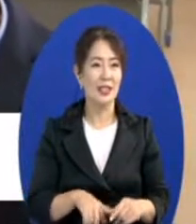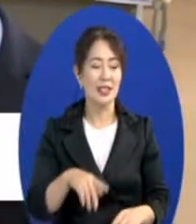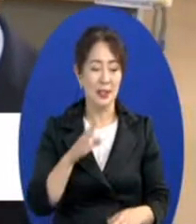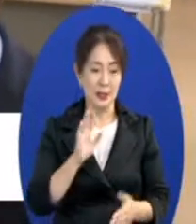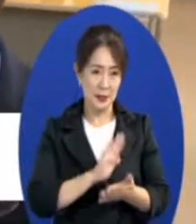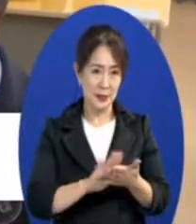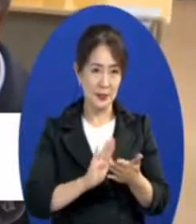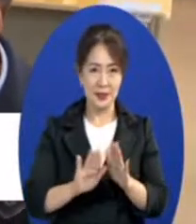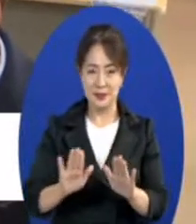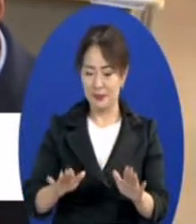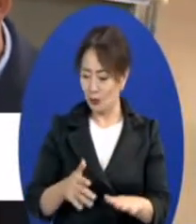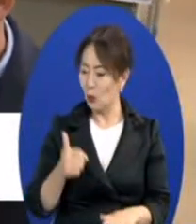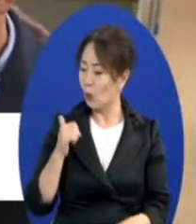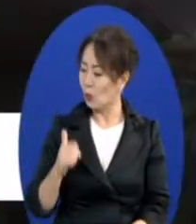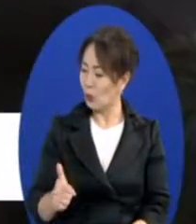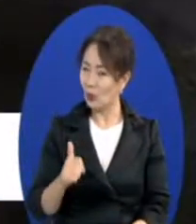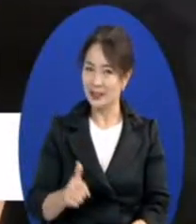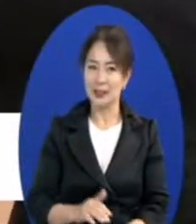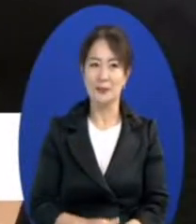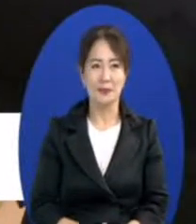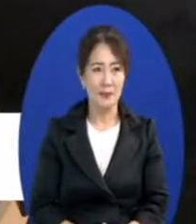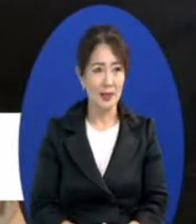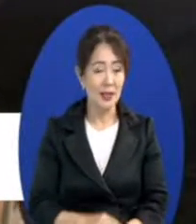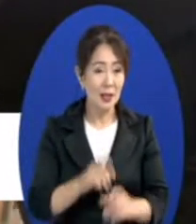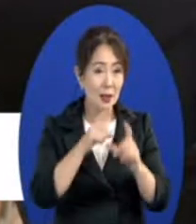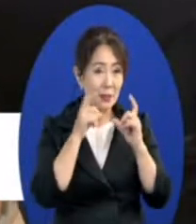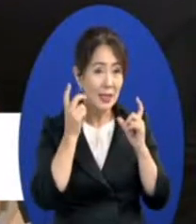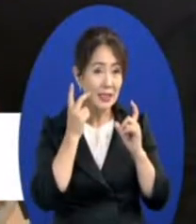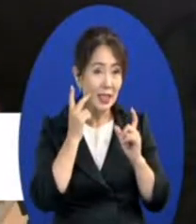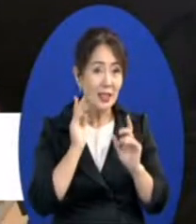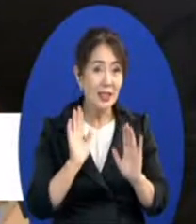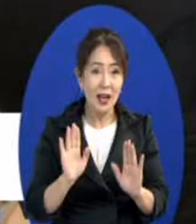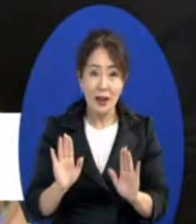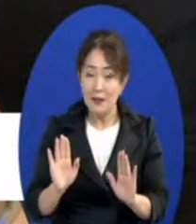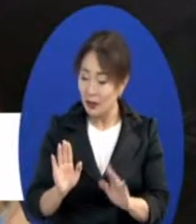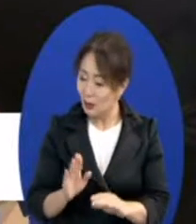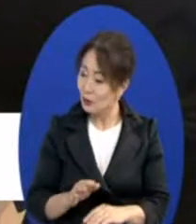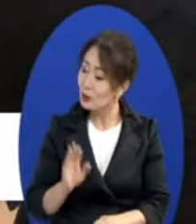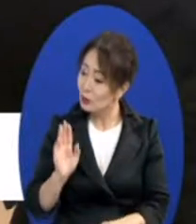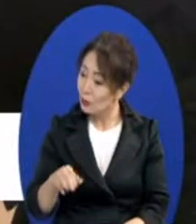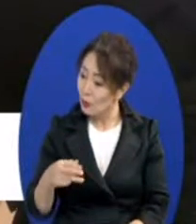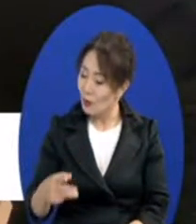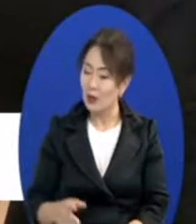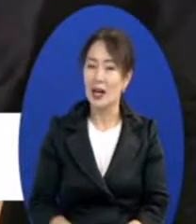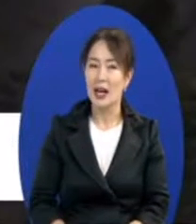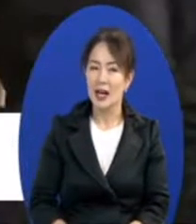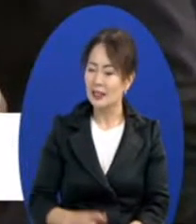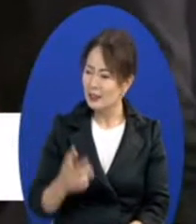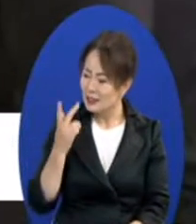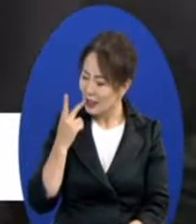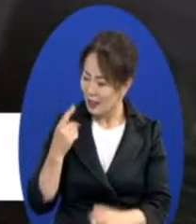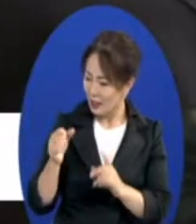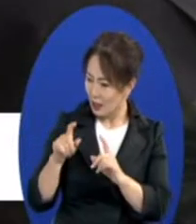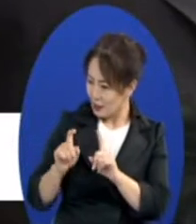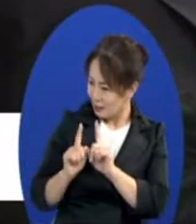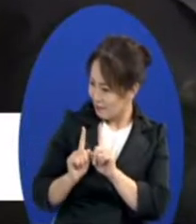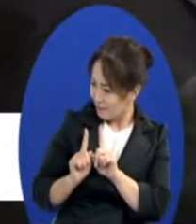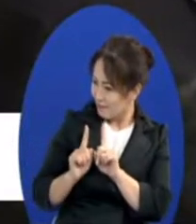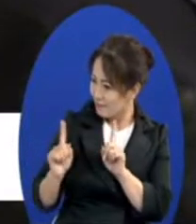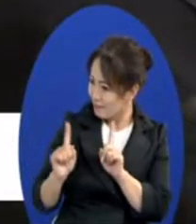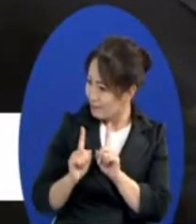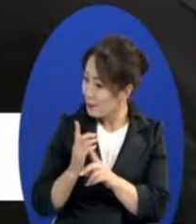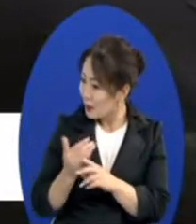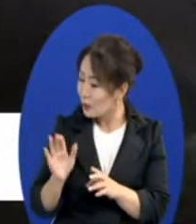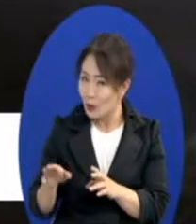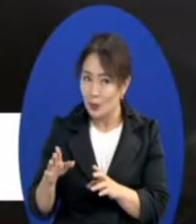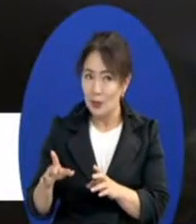Цэвэрнэн. Тэрний ба маш сайн байна. Маска байна гэж байна. Тийм ээ. Яг л болохоор одоо өөр хэмжээ заагаа байх сайн байх